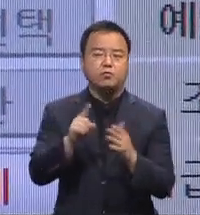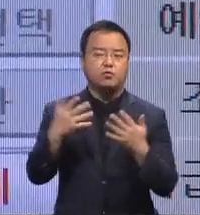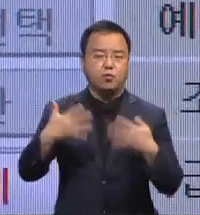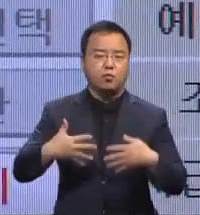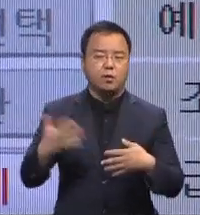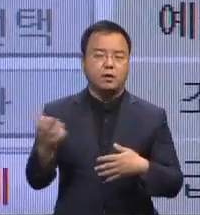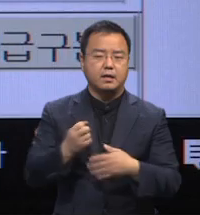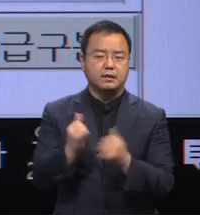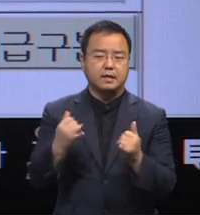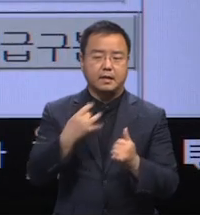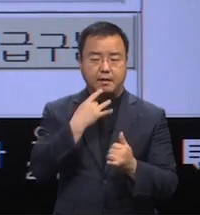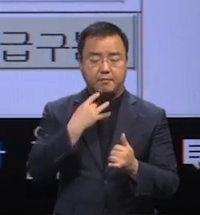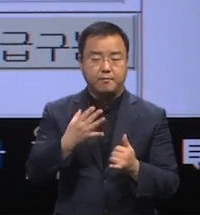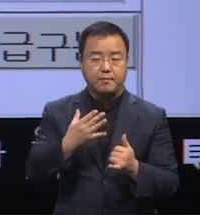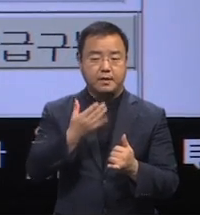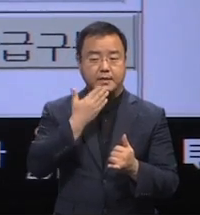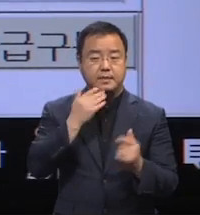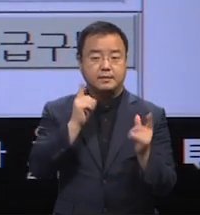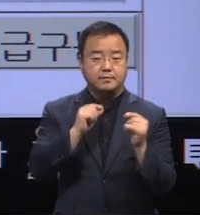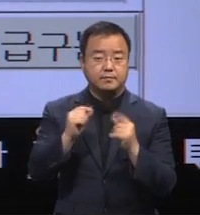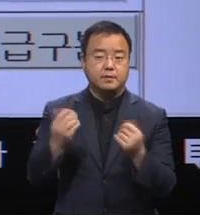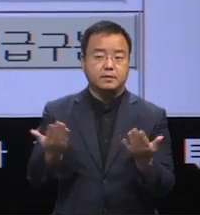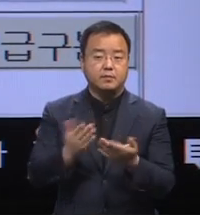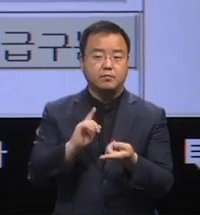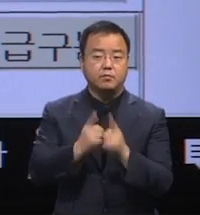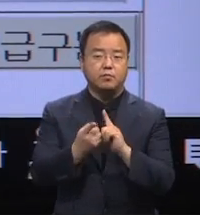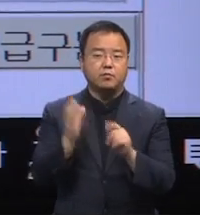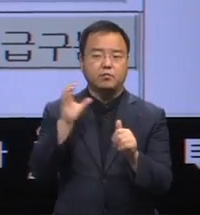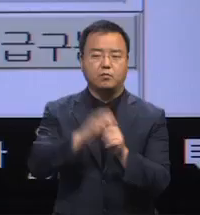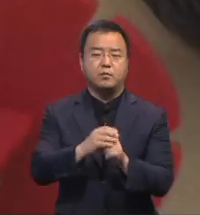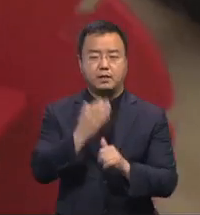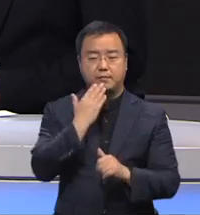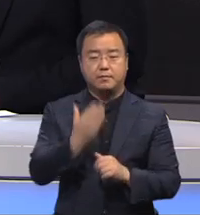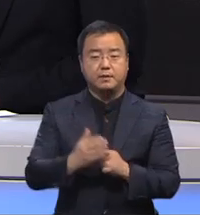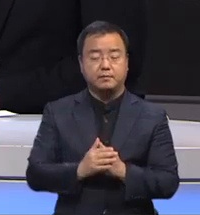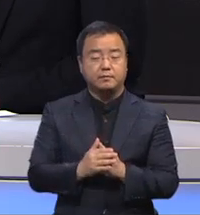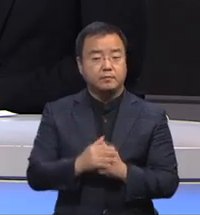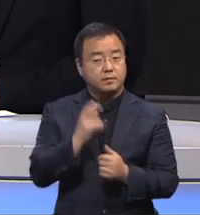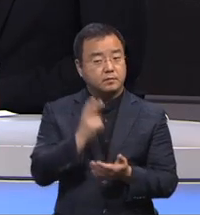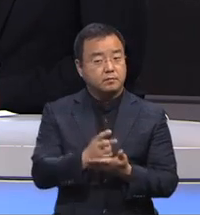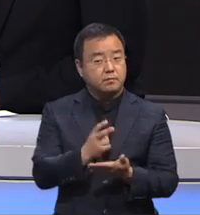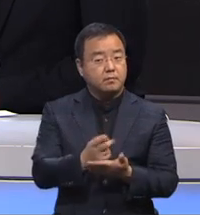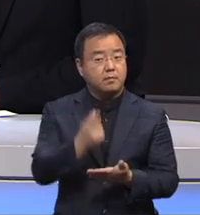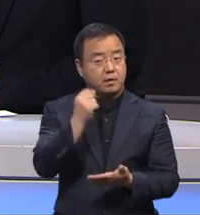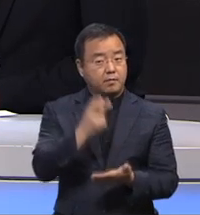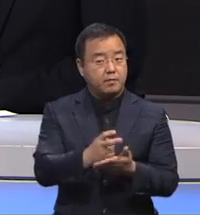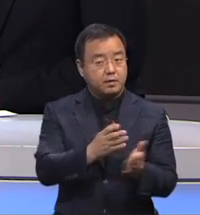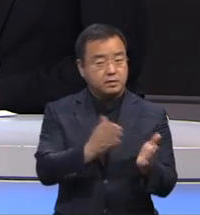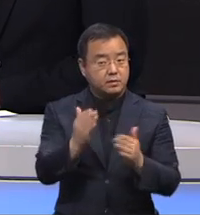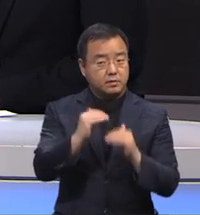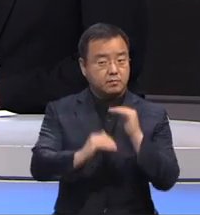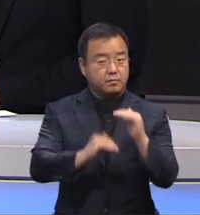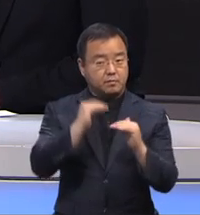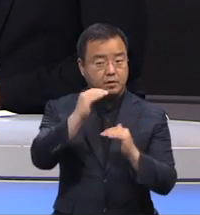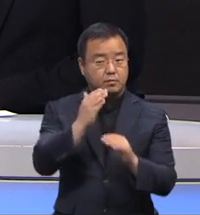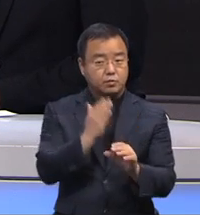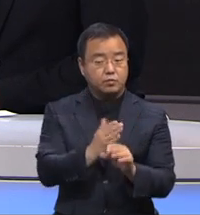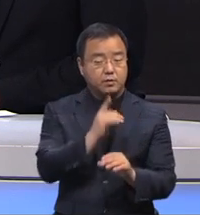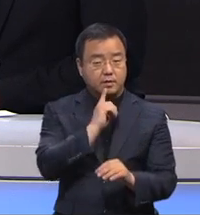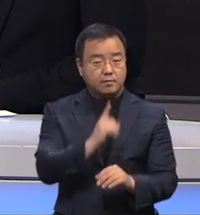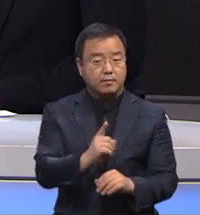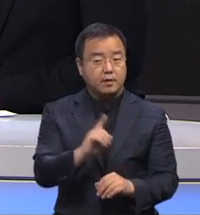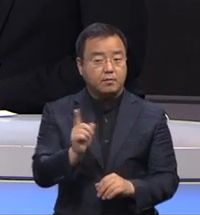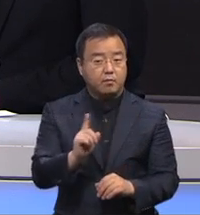사람에게만 급식 업무를 위탁할 수 있도록 하는 내용이 담겨있습니다 4 근데 이 법안이 지금 3 스트랩 절차를 받고 있다는 얘기는